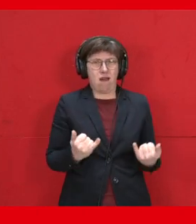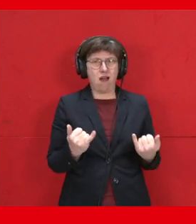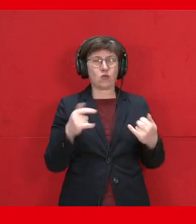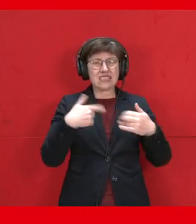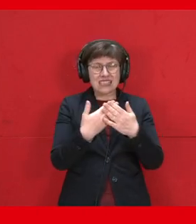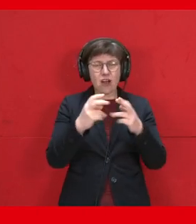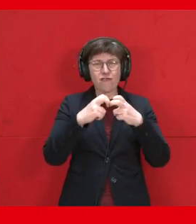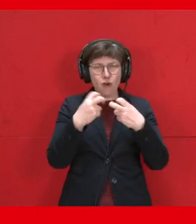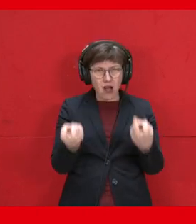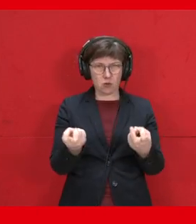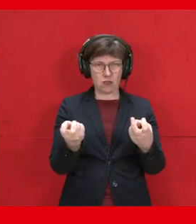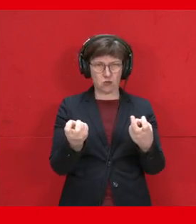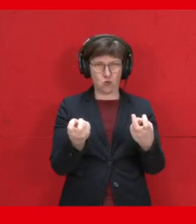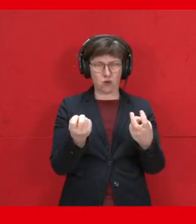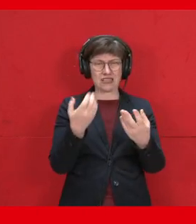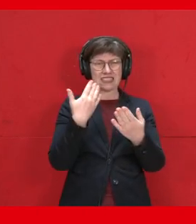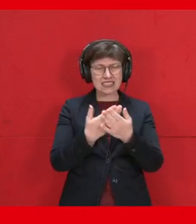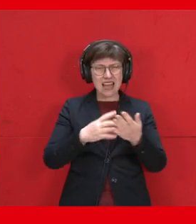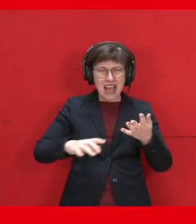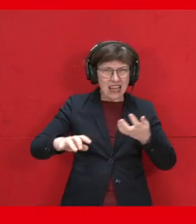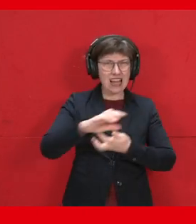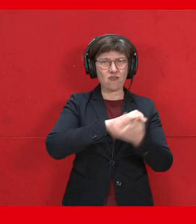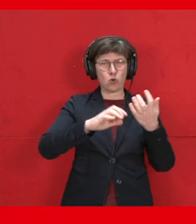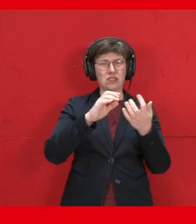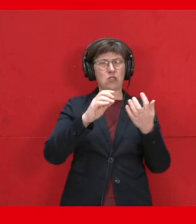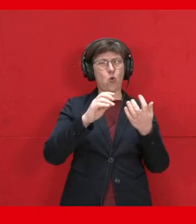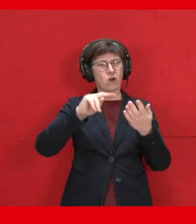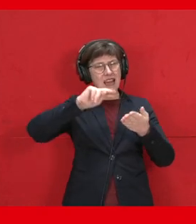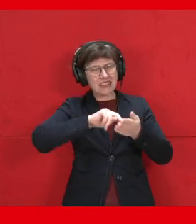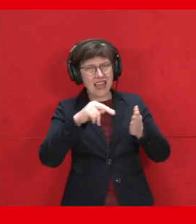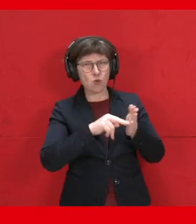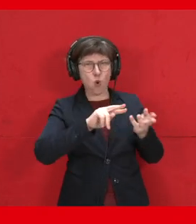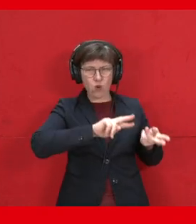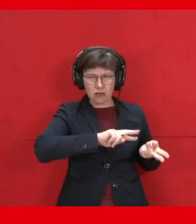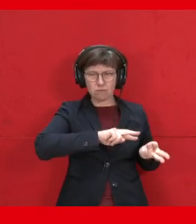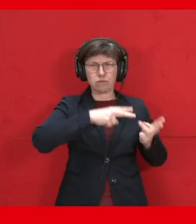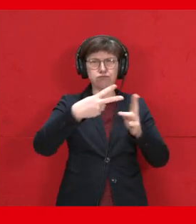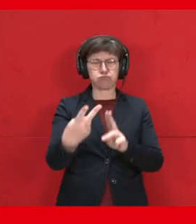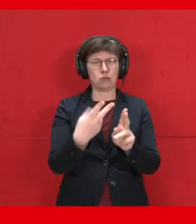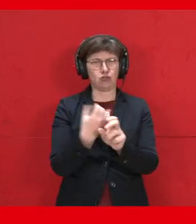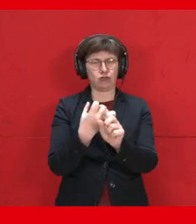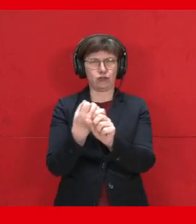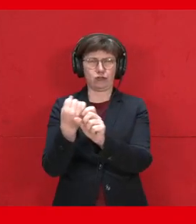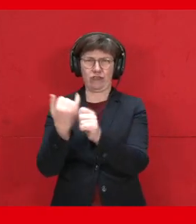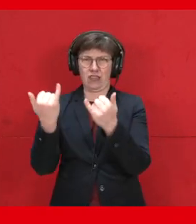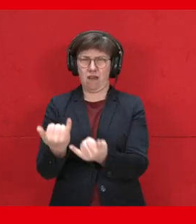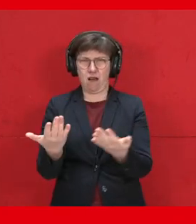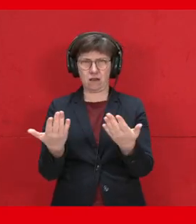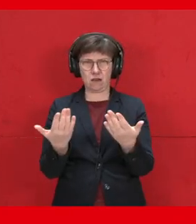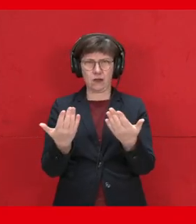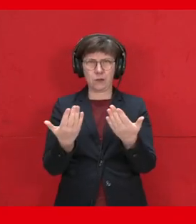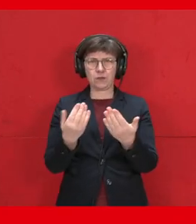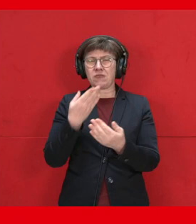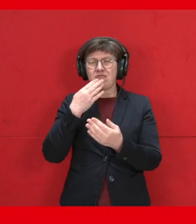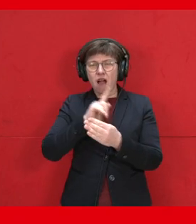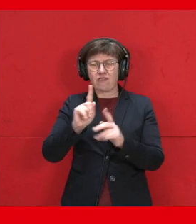ist die Voraussetzung dafür, dass diese revolutionäre technologische Verbesserung, dass diese Innovation